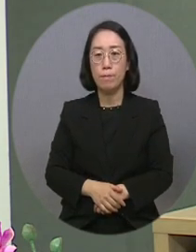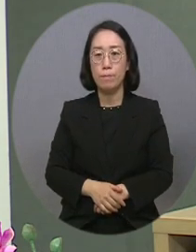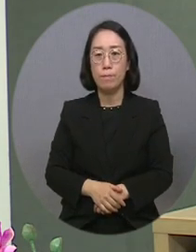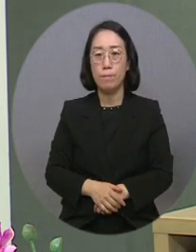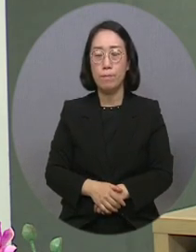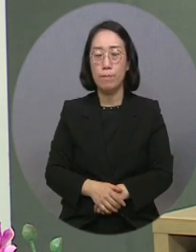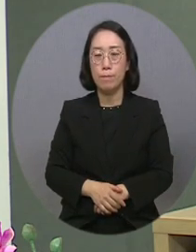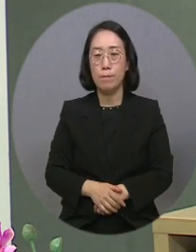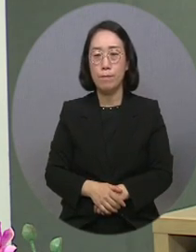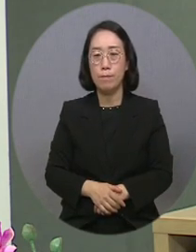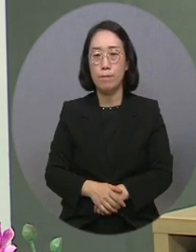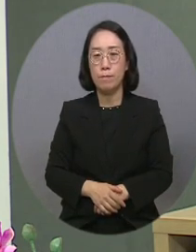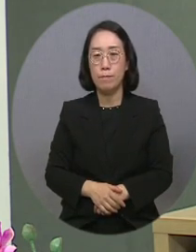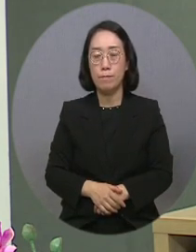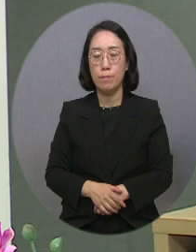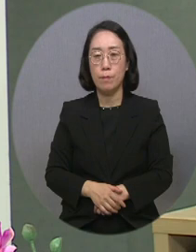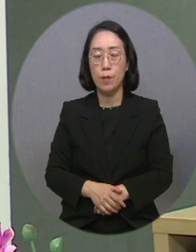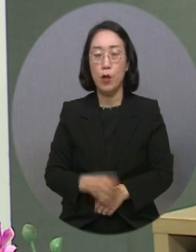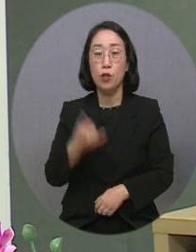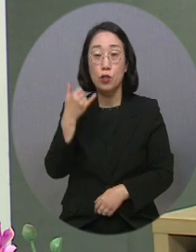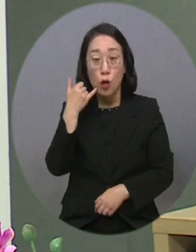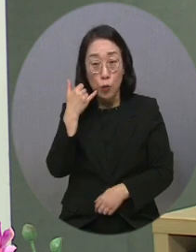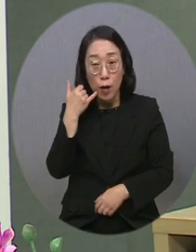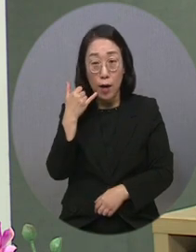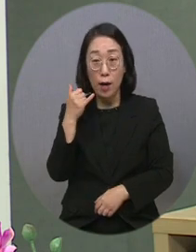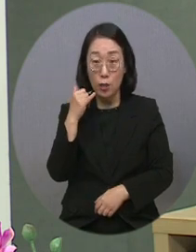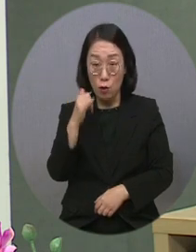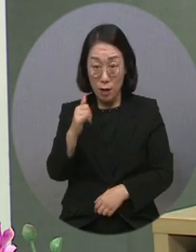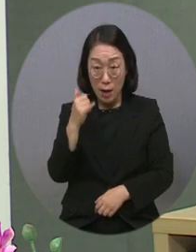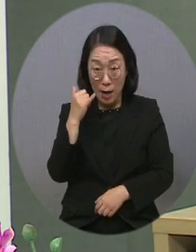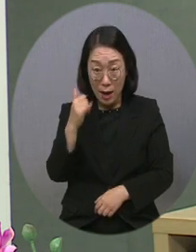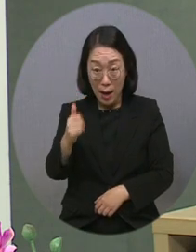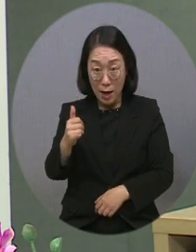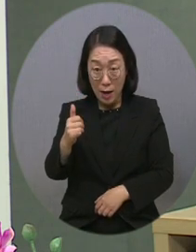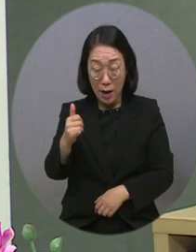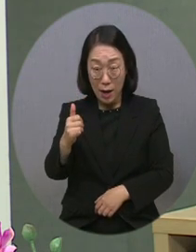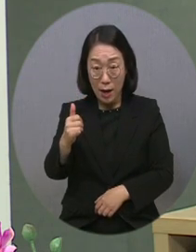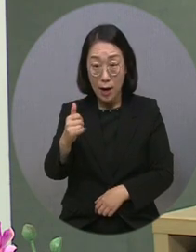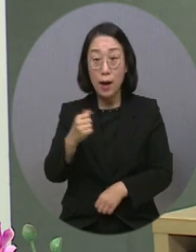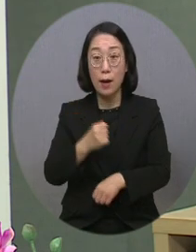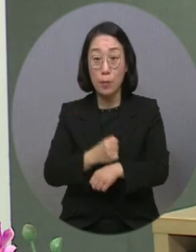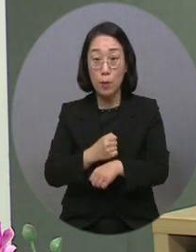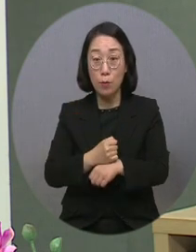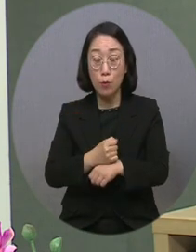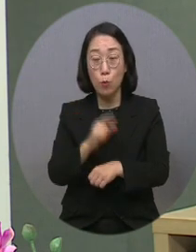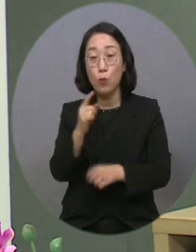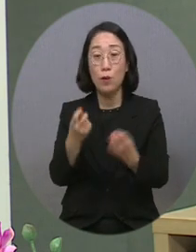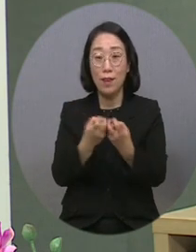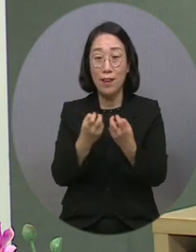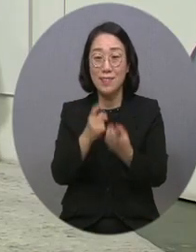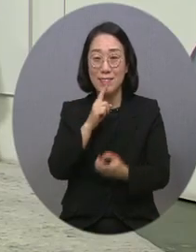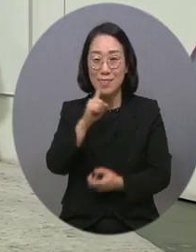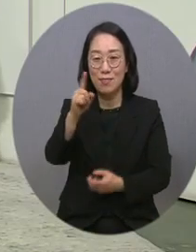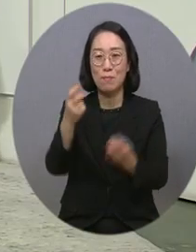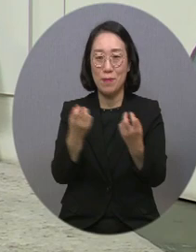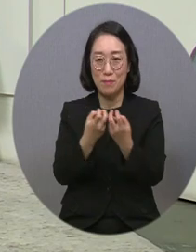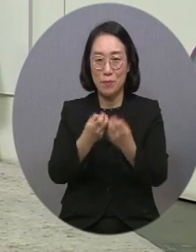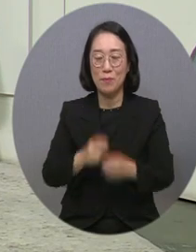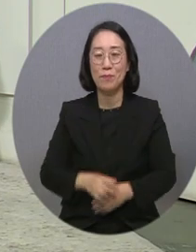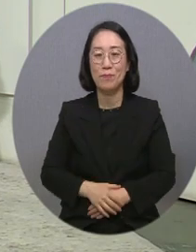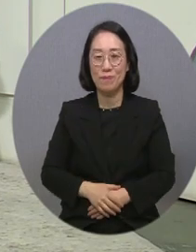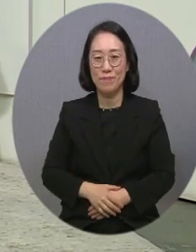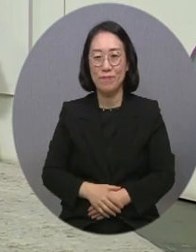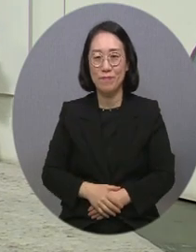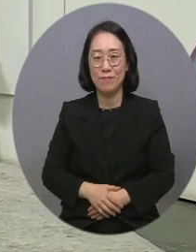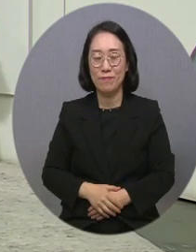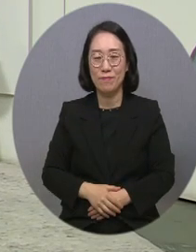뭐라고 할까요? 연락 전화번호를 통해서 예. 전화를 하나요? 뭐 신청 방법 이제 좀. 저희가 이제